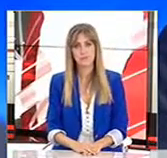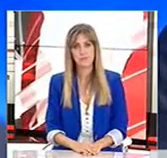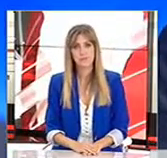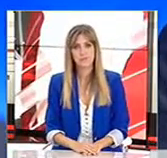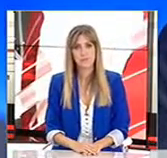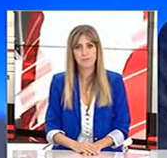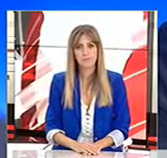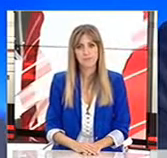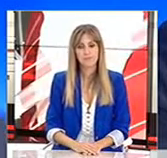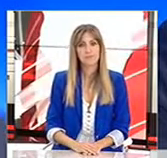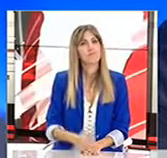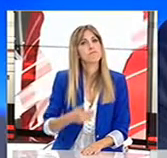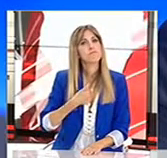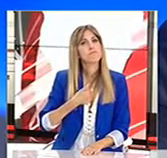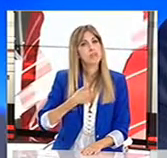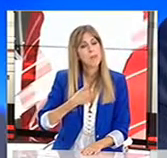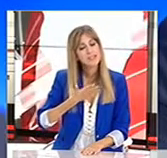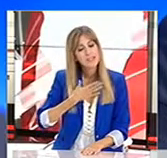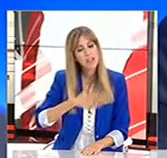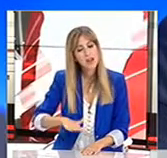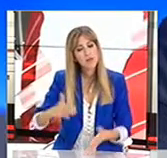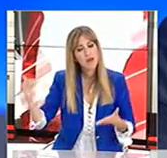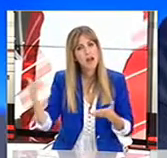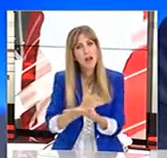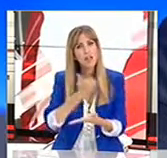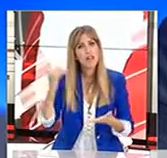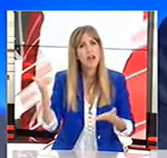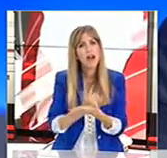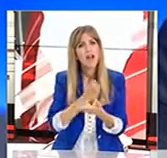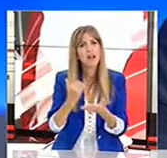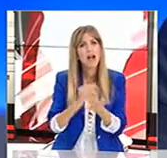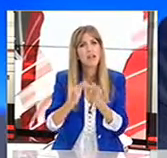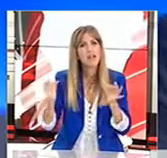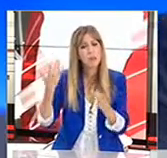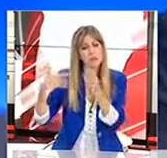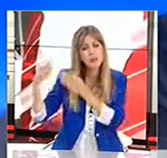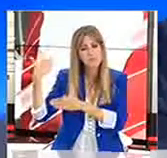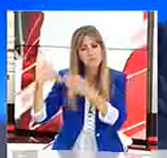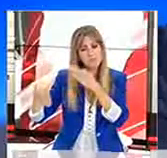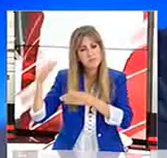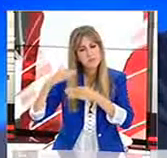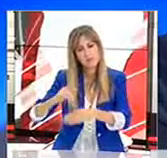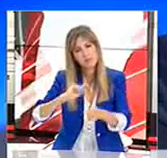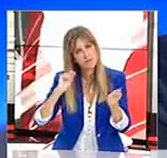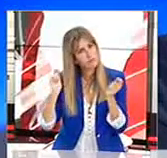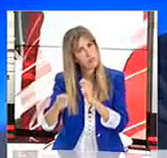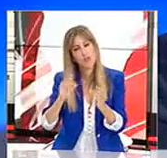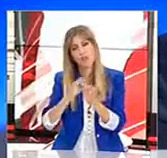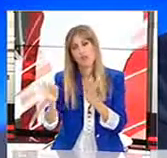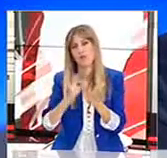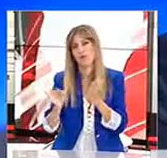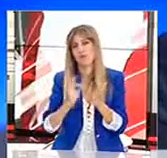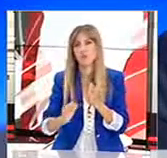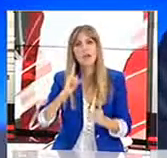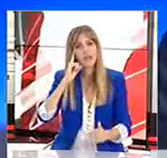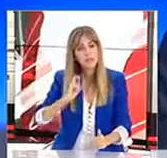αδικίες της προηγούμενης περίοδου και να ελαφρύνουμε αυτούς που δυσανάλογα φορτωθήκαν τα βάρη στις δύσκολες